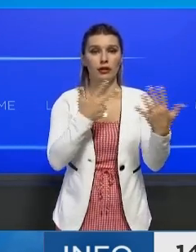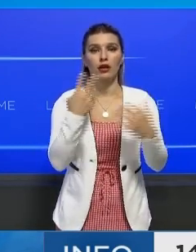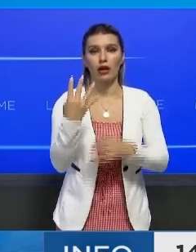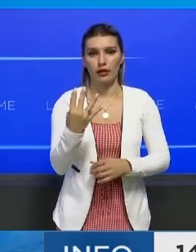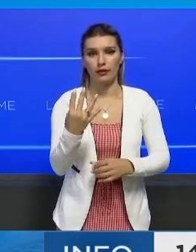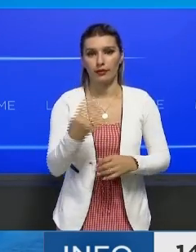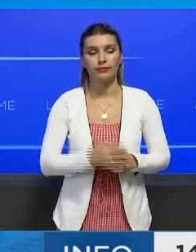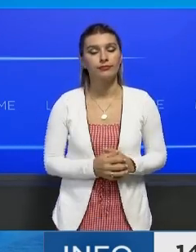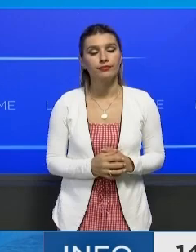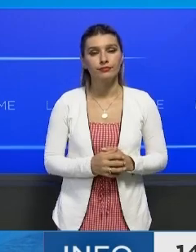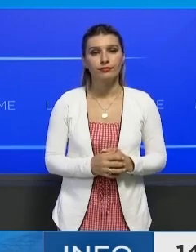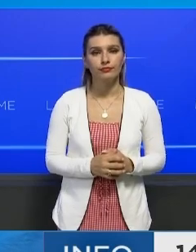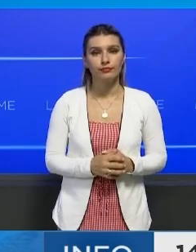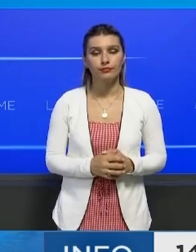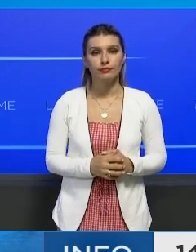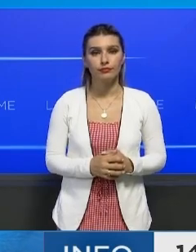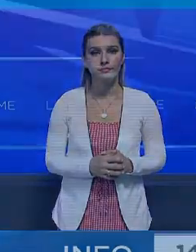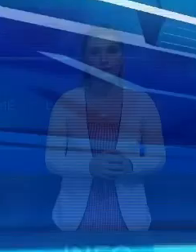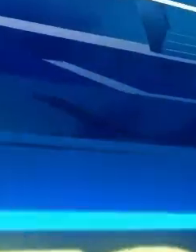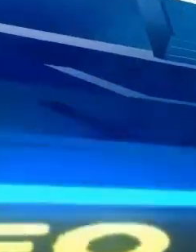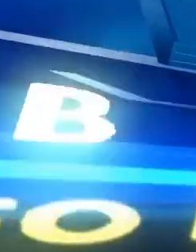10684 raste.